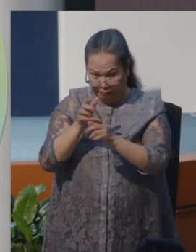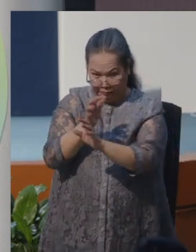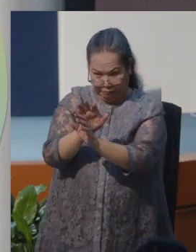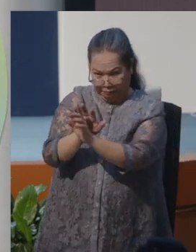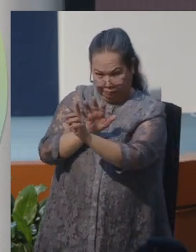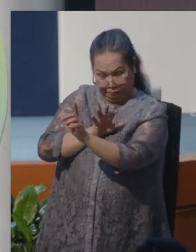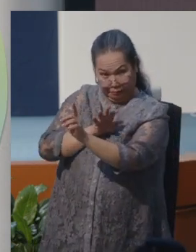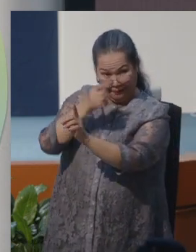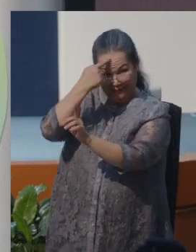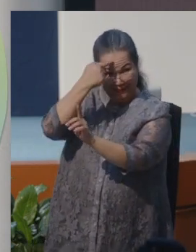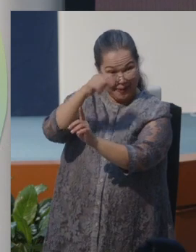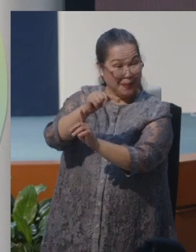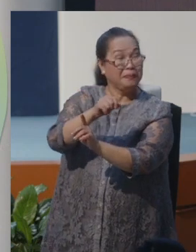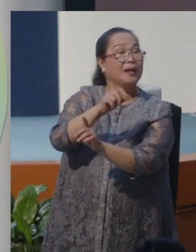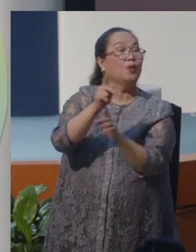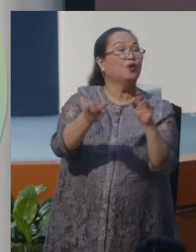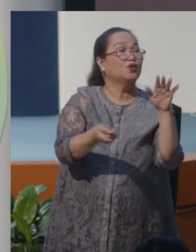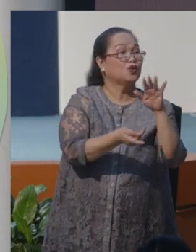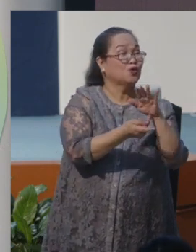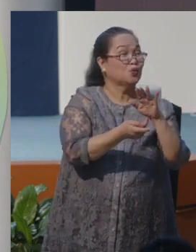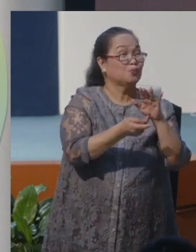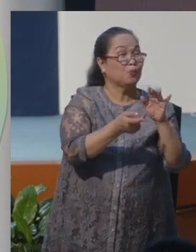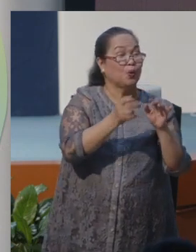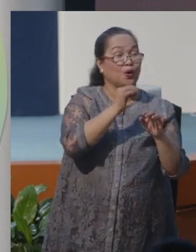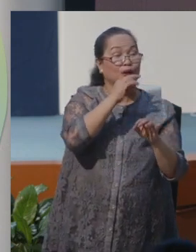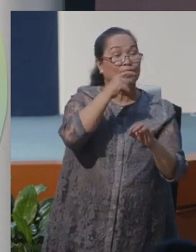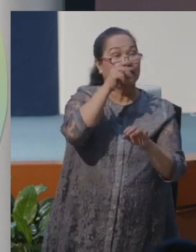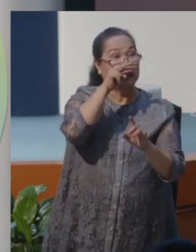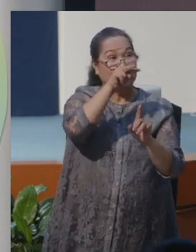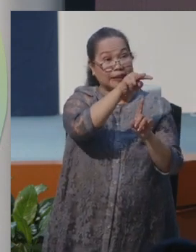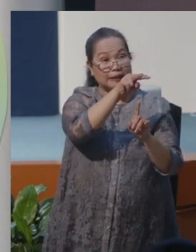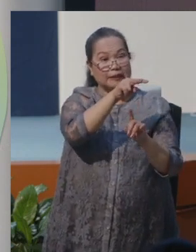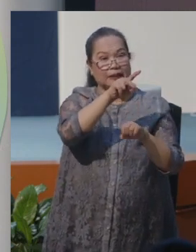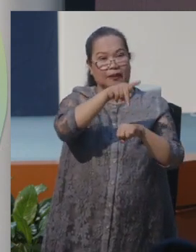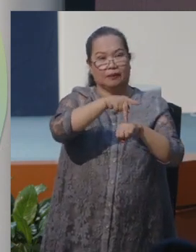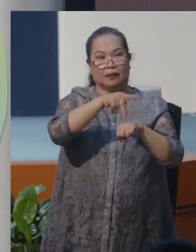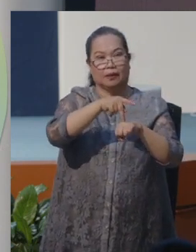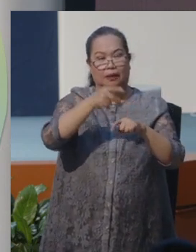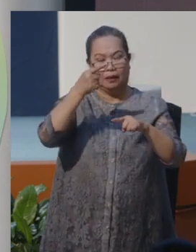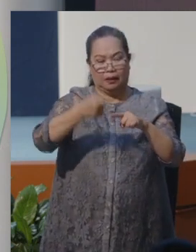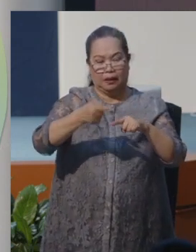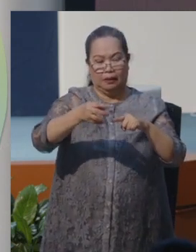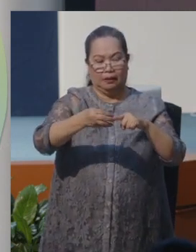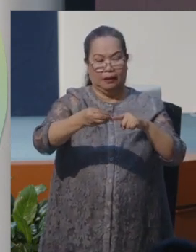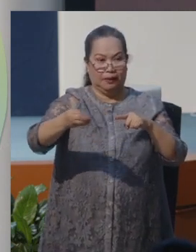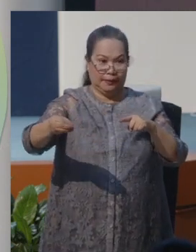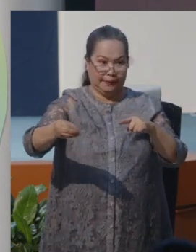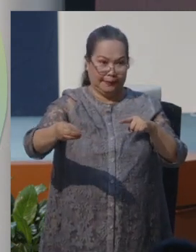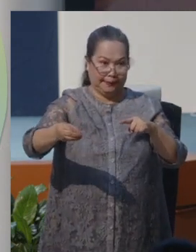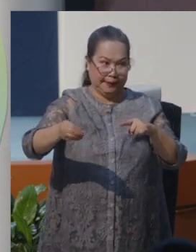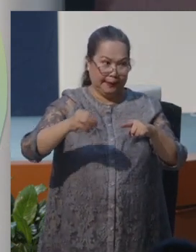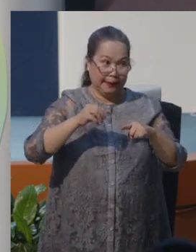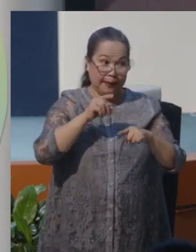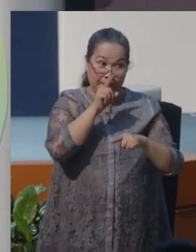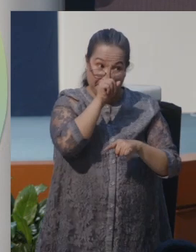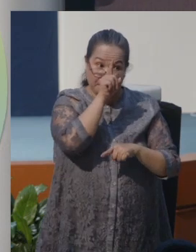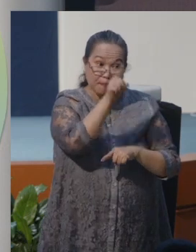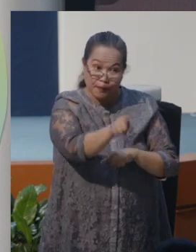and separated himself, fearing the circumcision party." Natakot siyang